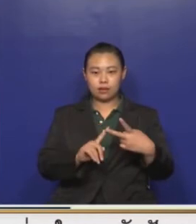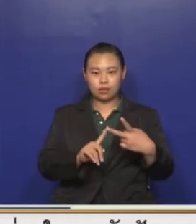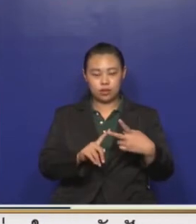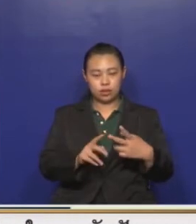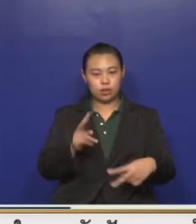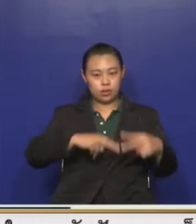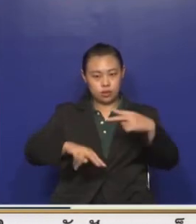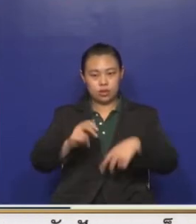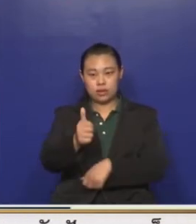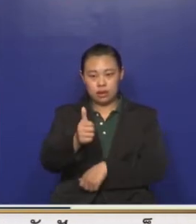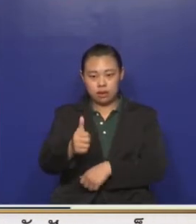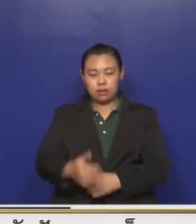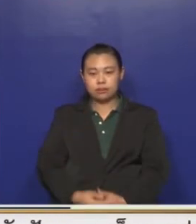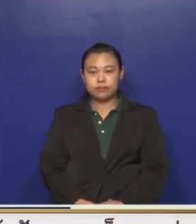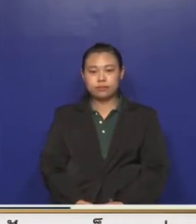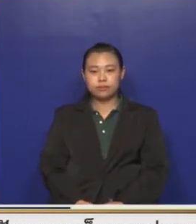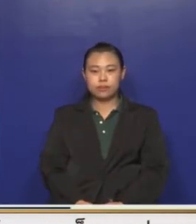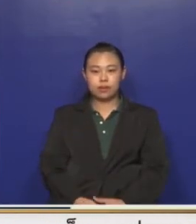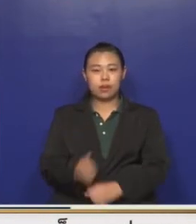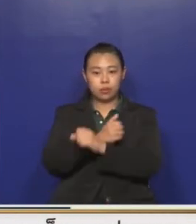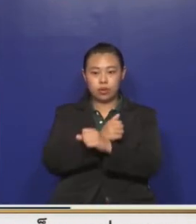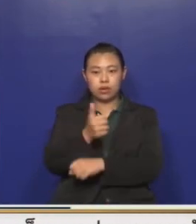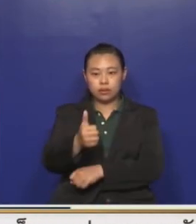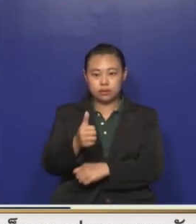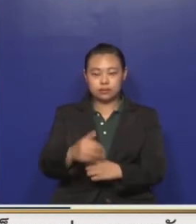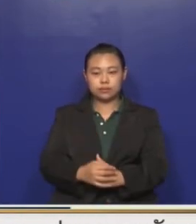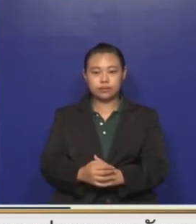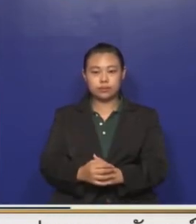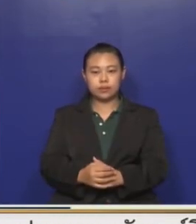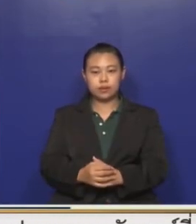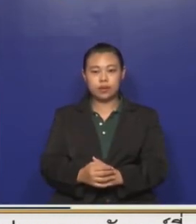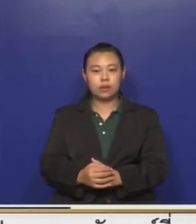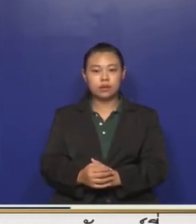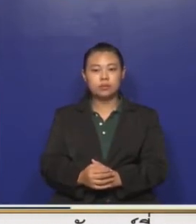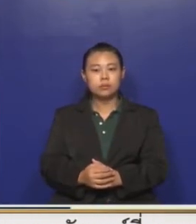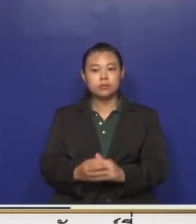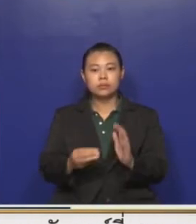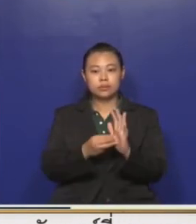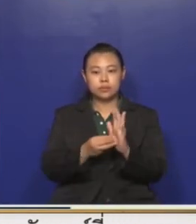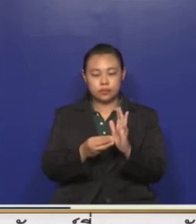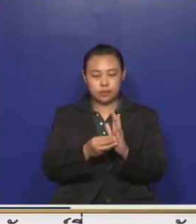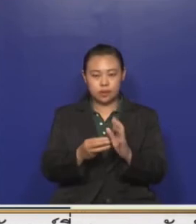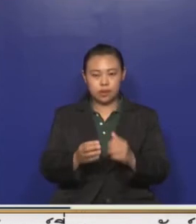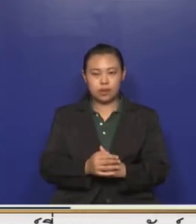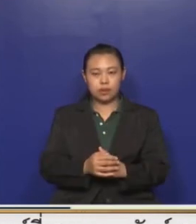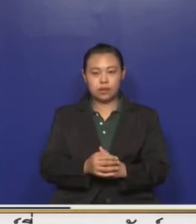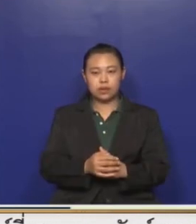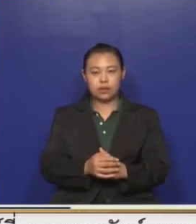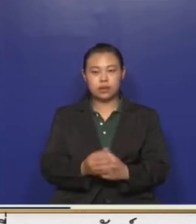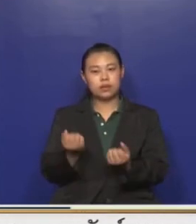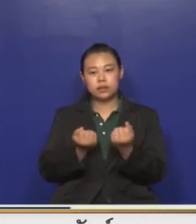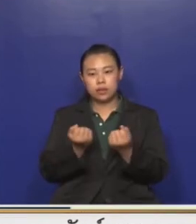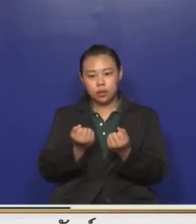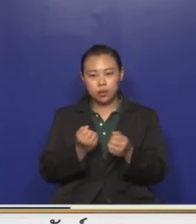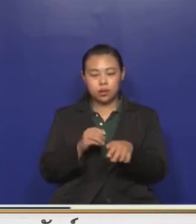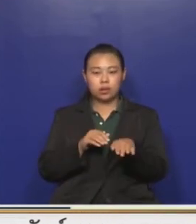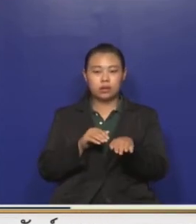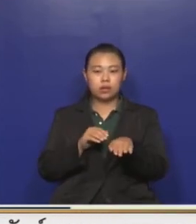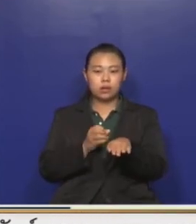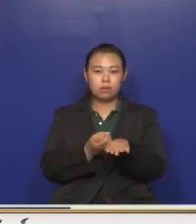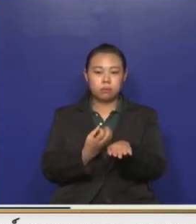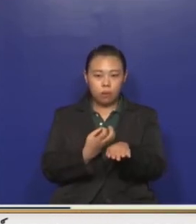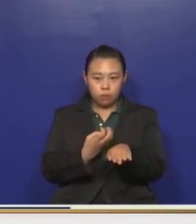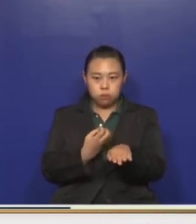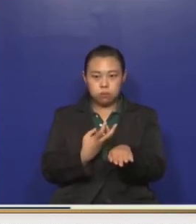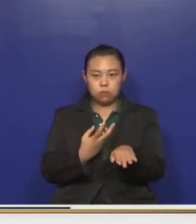เเม Conservative ผมได้พูดถง โ m stem 2.5 หเปารลดM2.5 จากตนต่อจเคื่องยตทงหลาย จากภาค